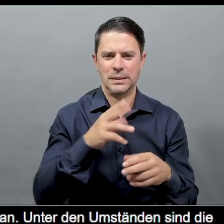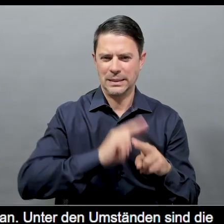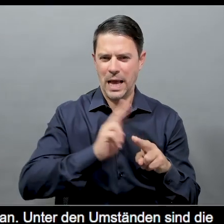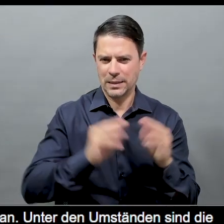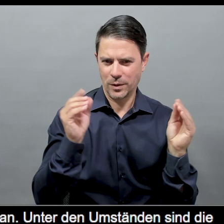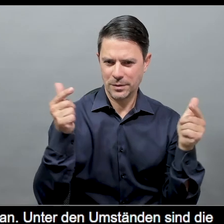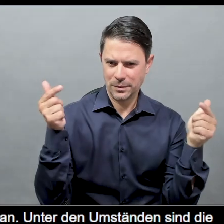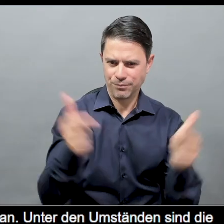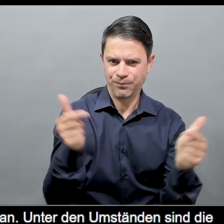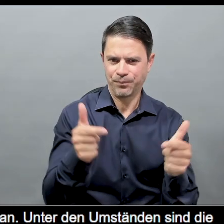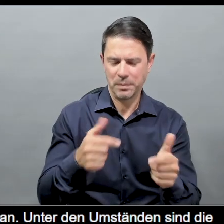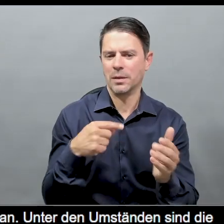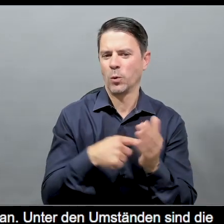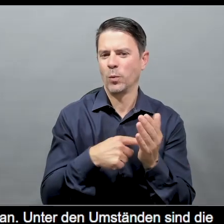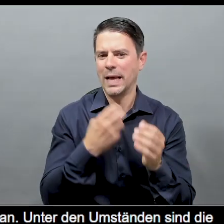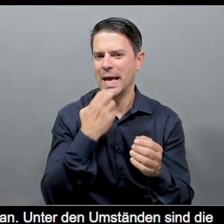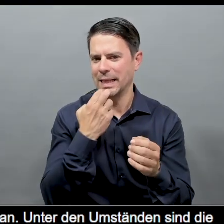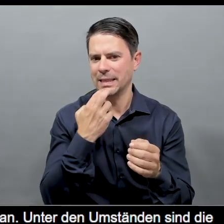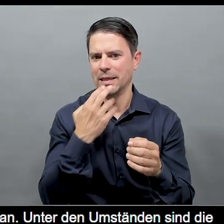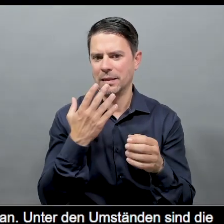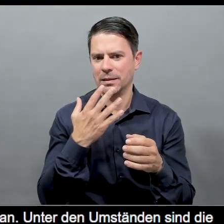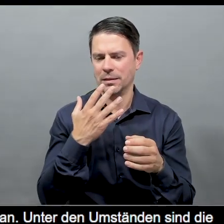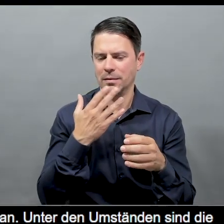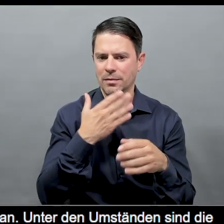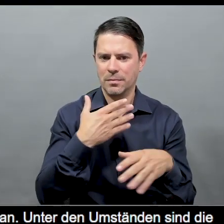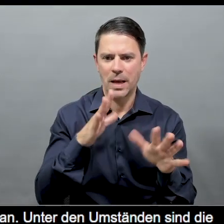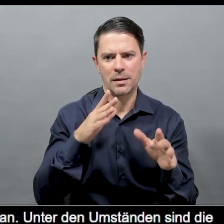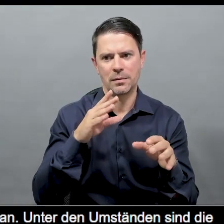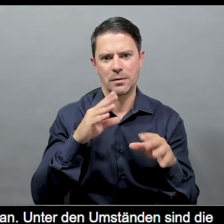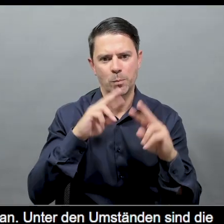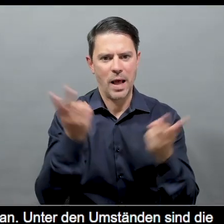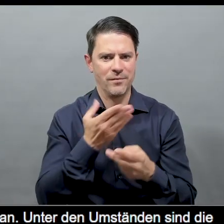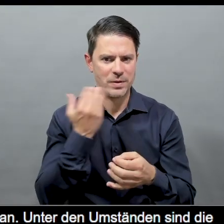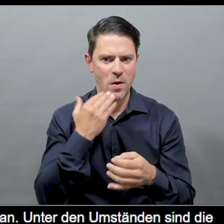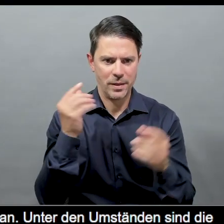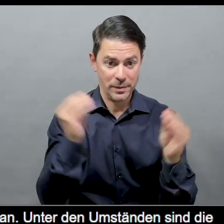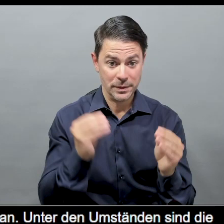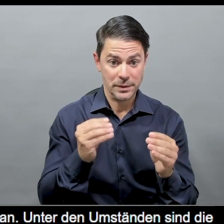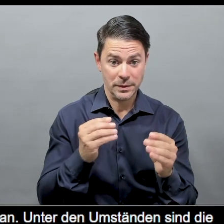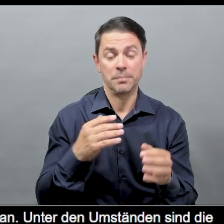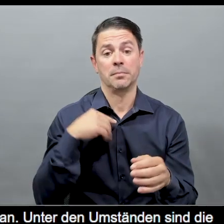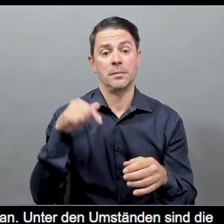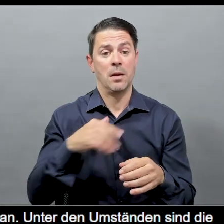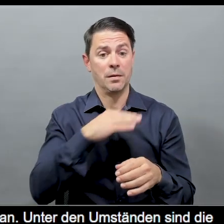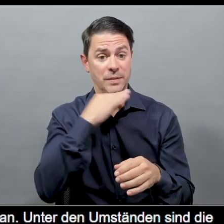dieser Mietendeckel. Wir haben dann auch noch das Thema Baulandmobilisierung, das